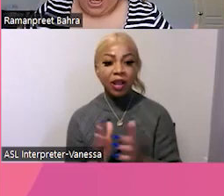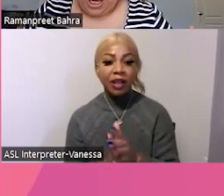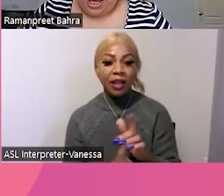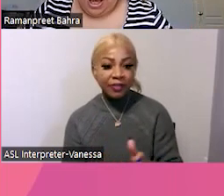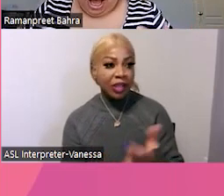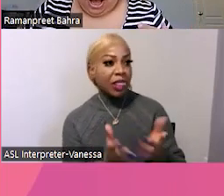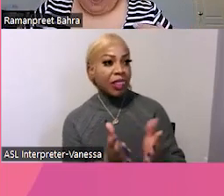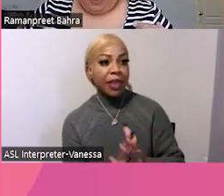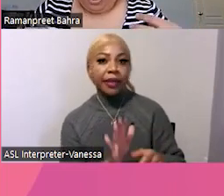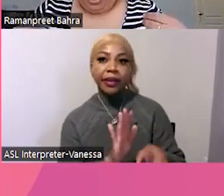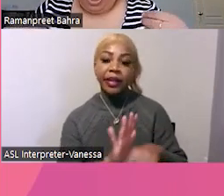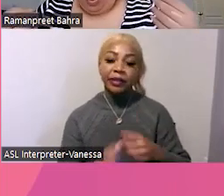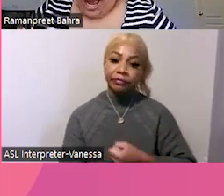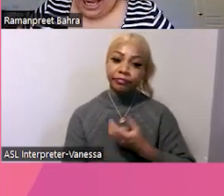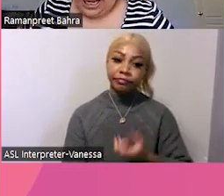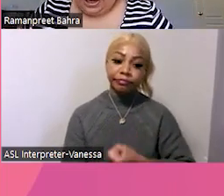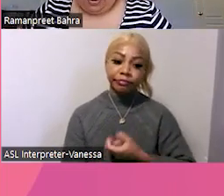ne voulons pas